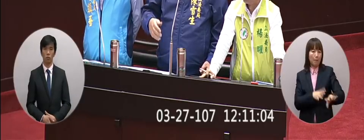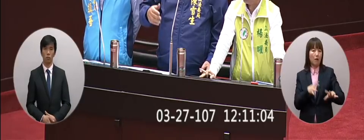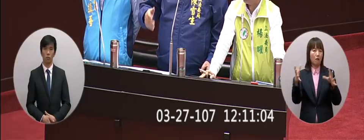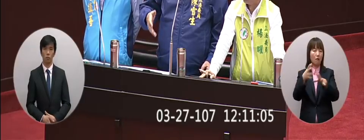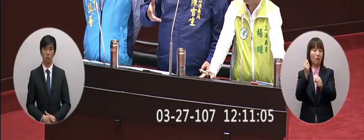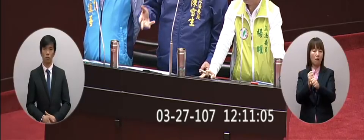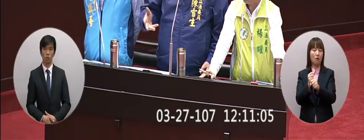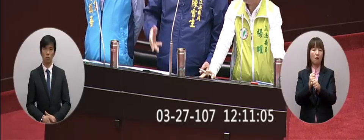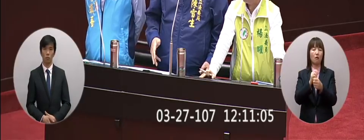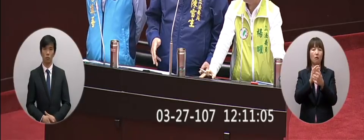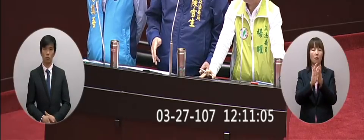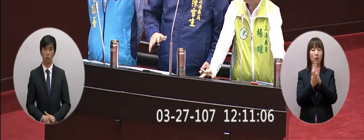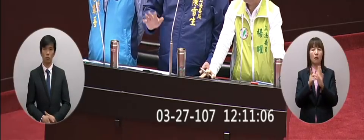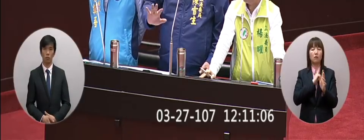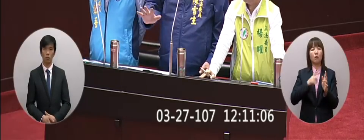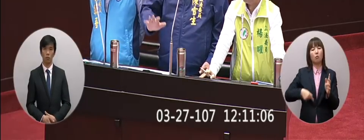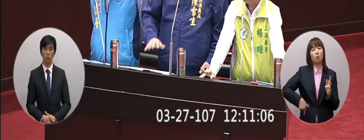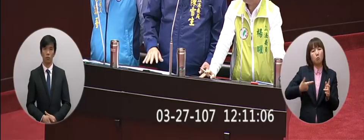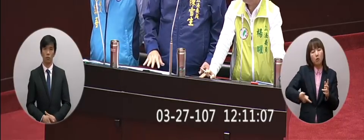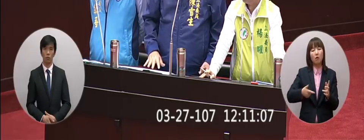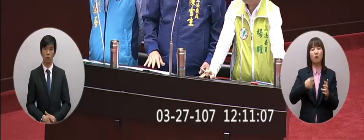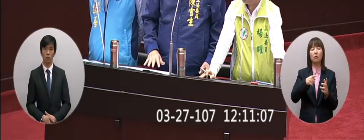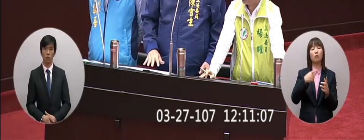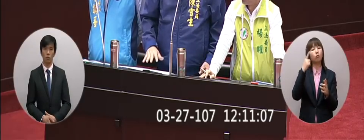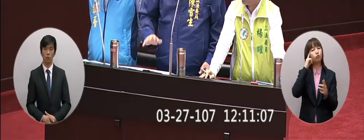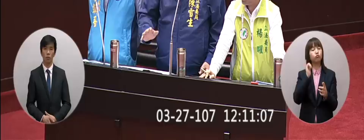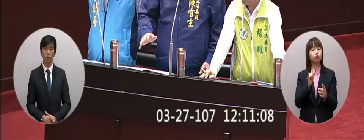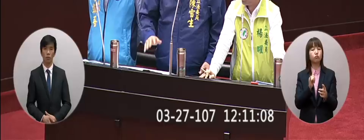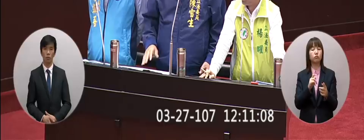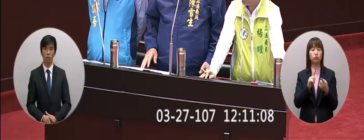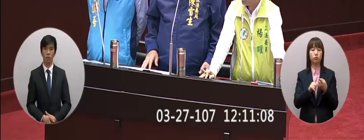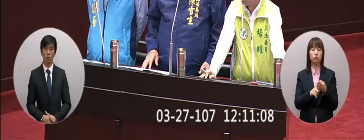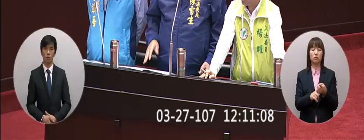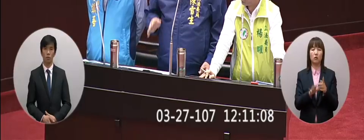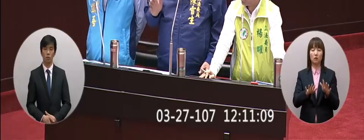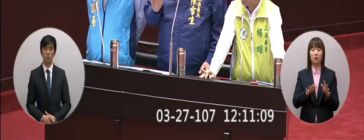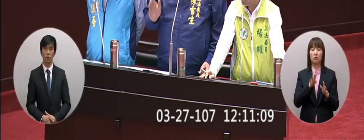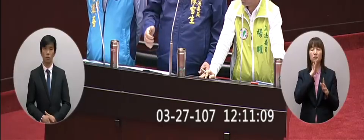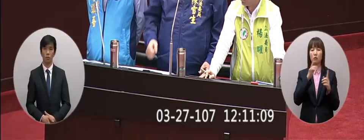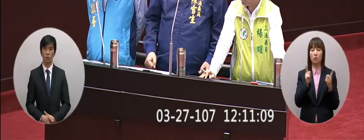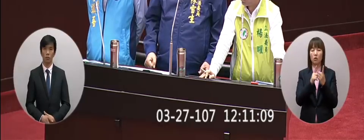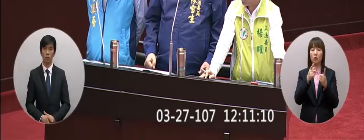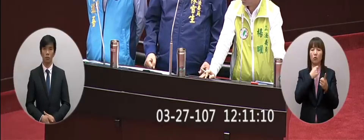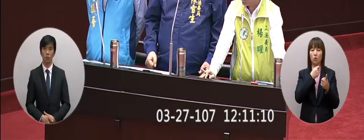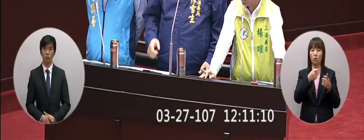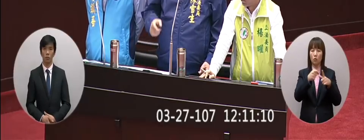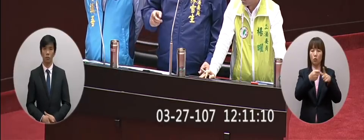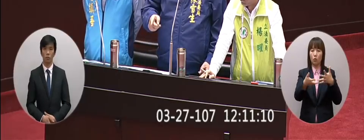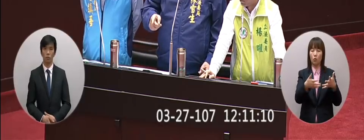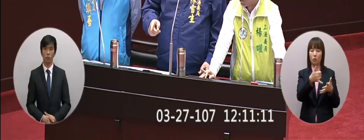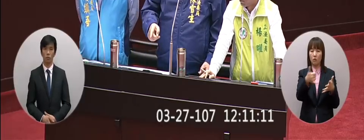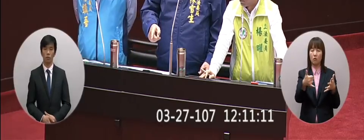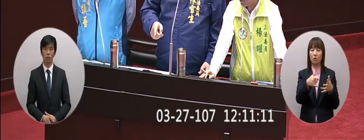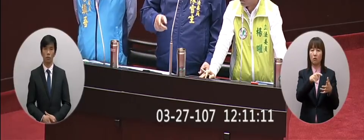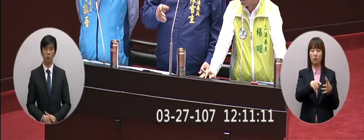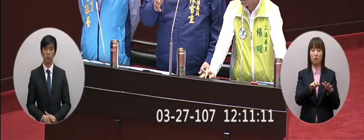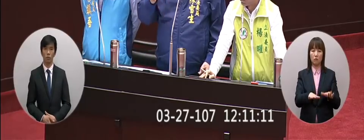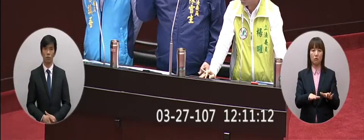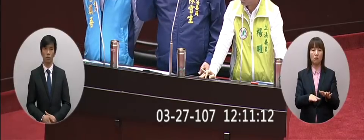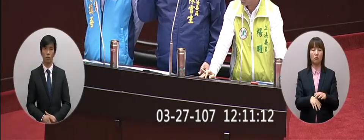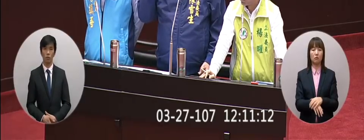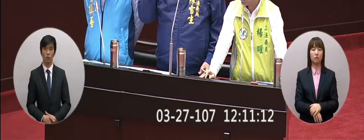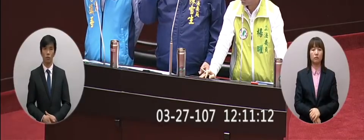弃，所以这个时候他要赔一点钱了哈，这个我们没意见了。那现在我讲的是什么？公务员的部分，公务员现